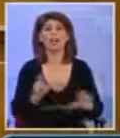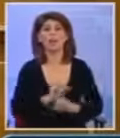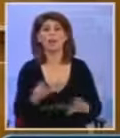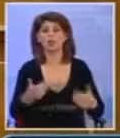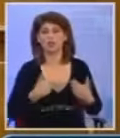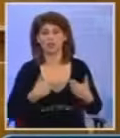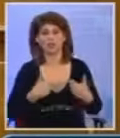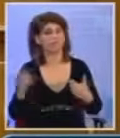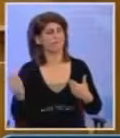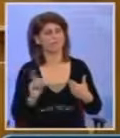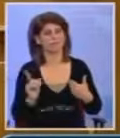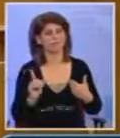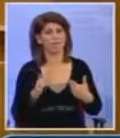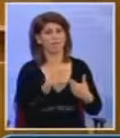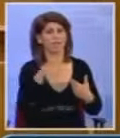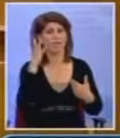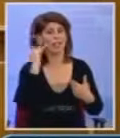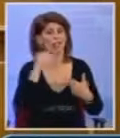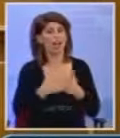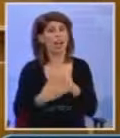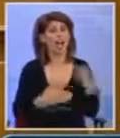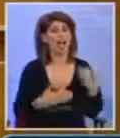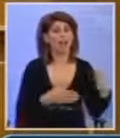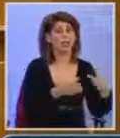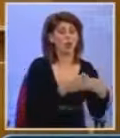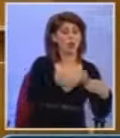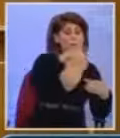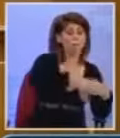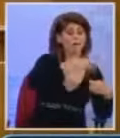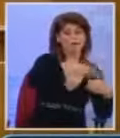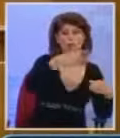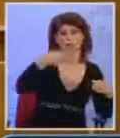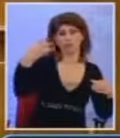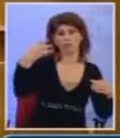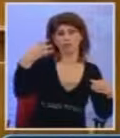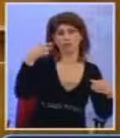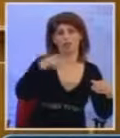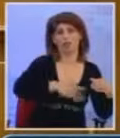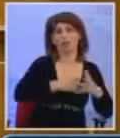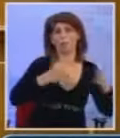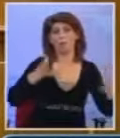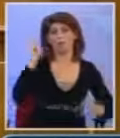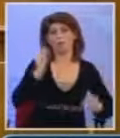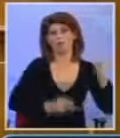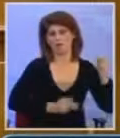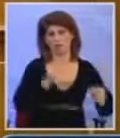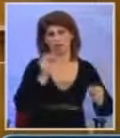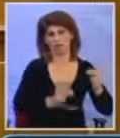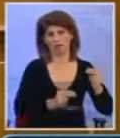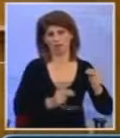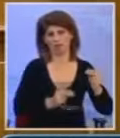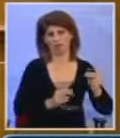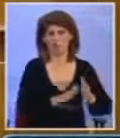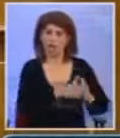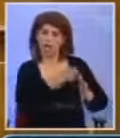εμάς, αλλά για να σας ακούσει η αριστερή σας πτέρυγα. Αυτό είναι το μεγάλο πρόβλημα. Απ' τη